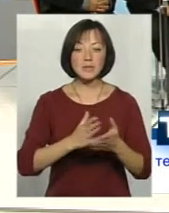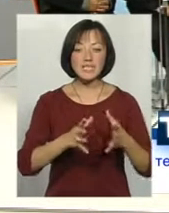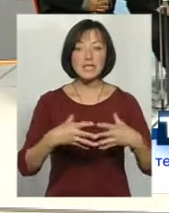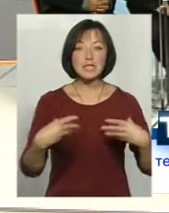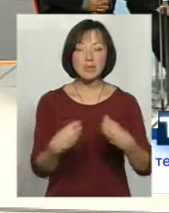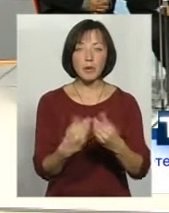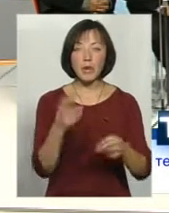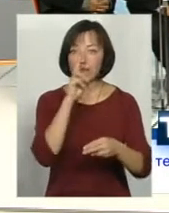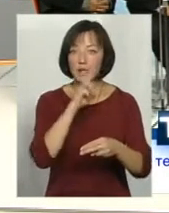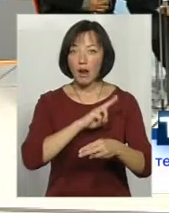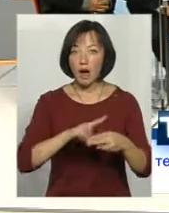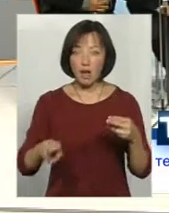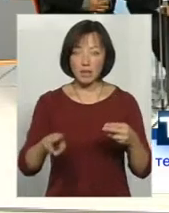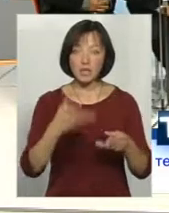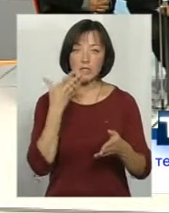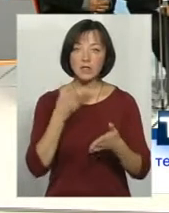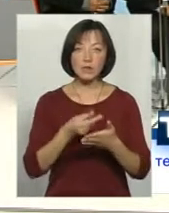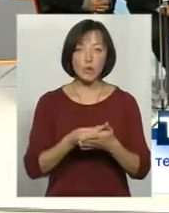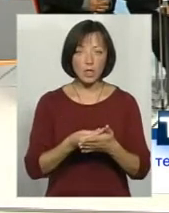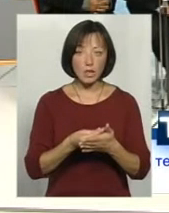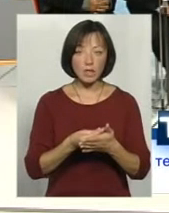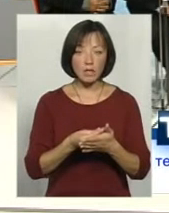сім'ями, які втратили своїх